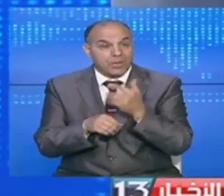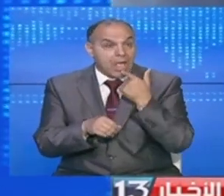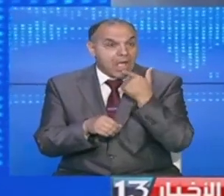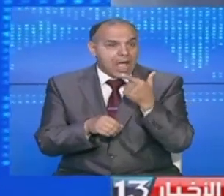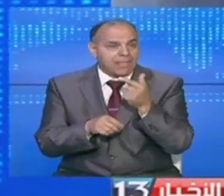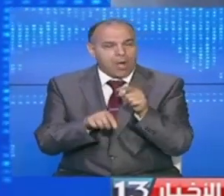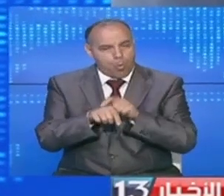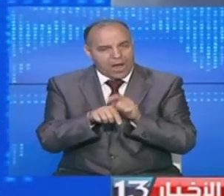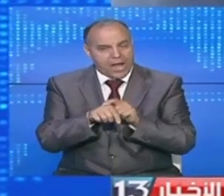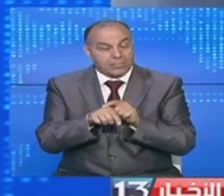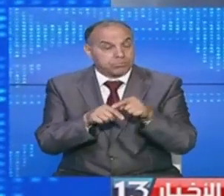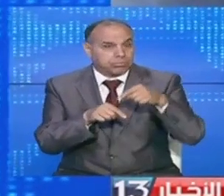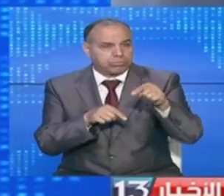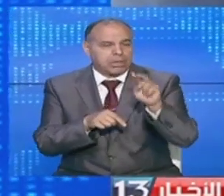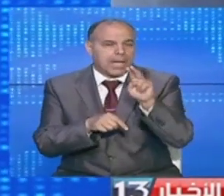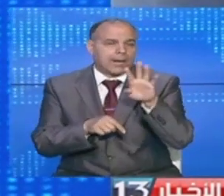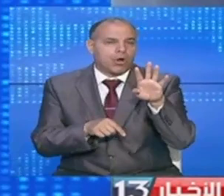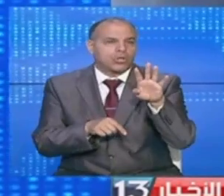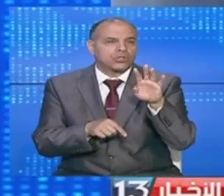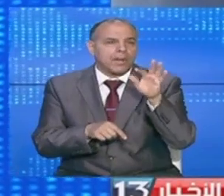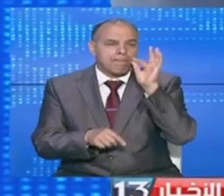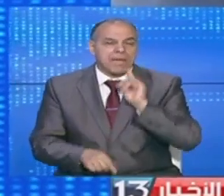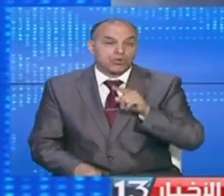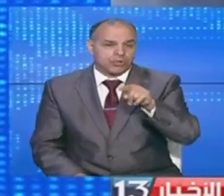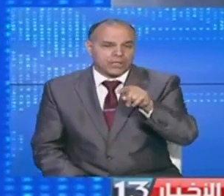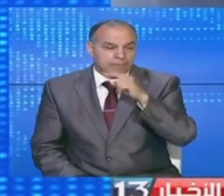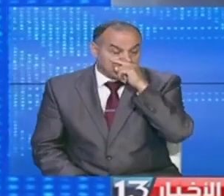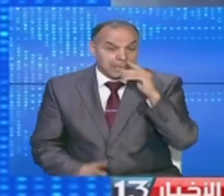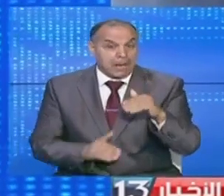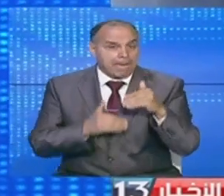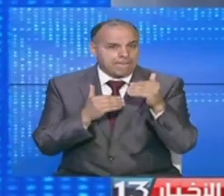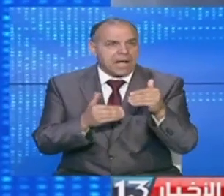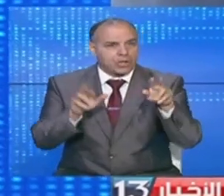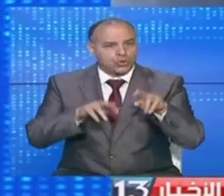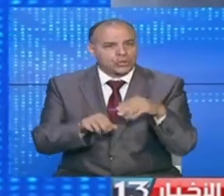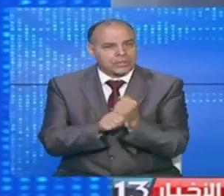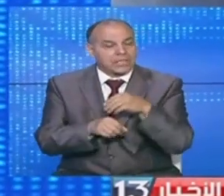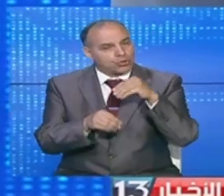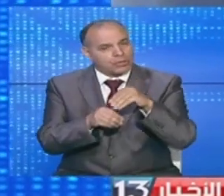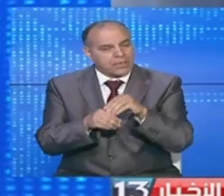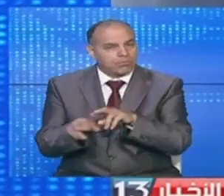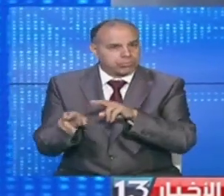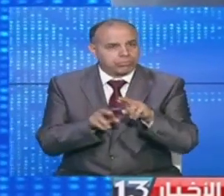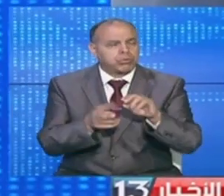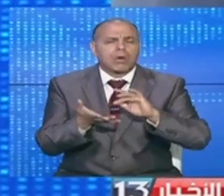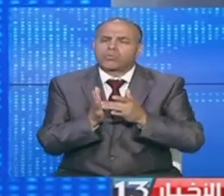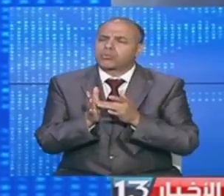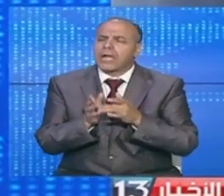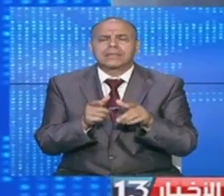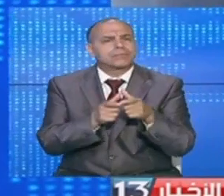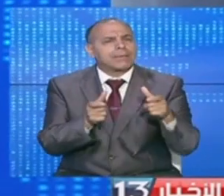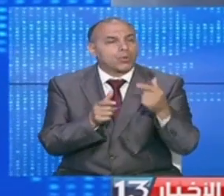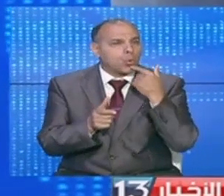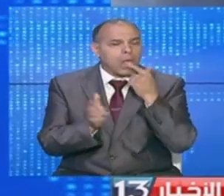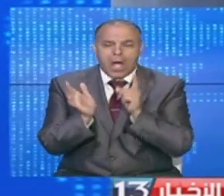هذه المرحلة التي تمتد إلى 24 من مايو الجاري سيعود فيها النشاط الاقتصادي في جل القطاعات